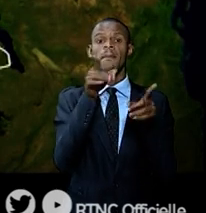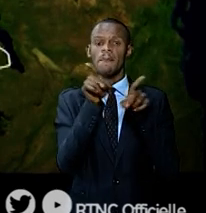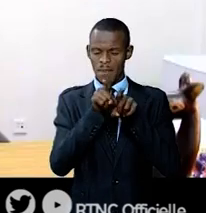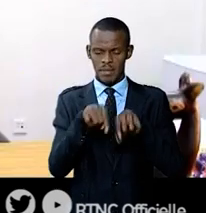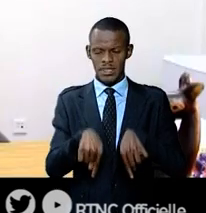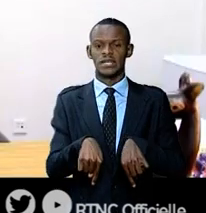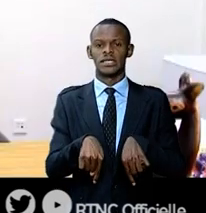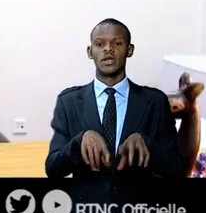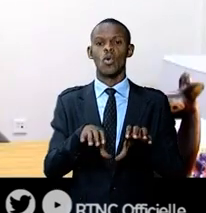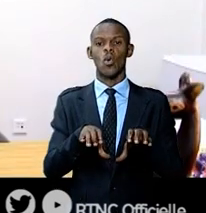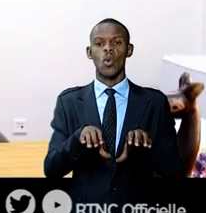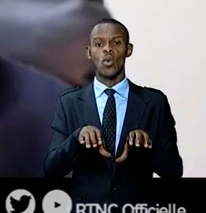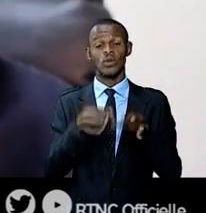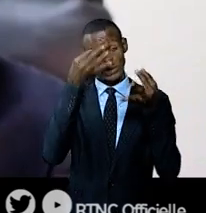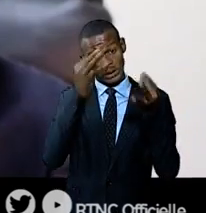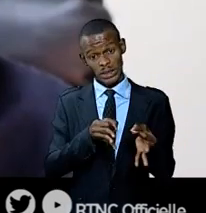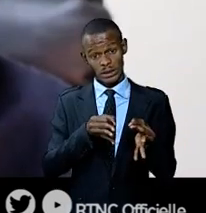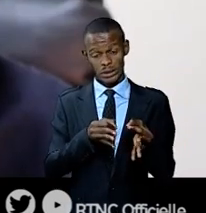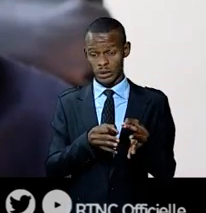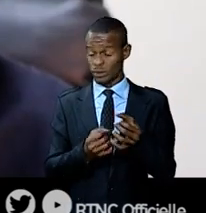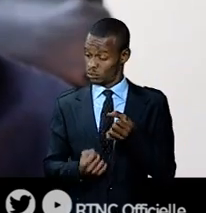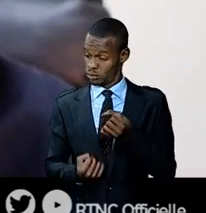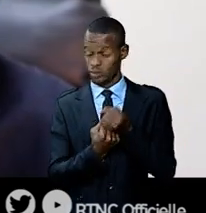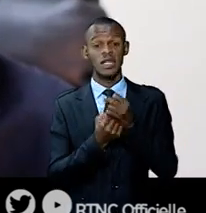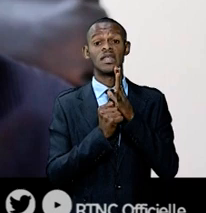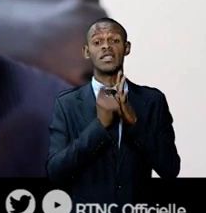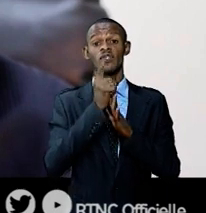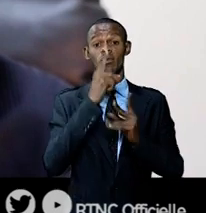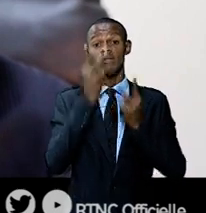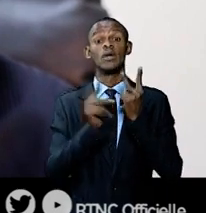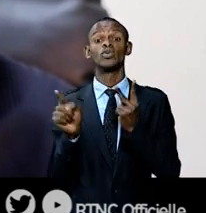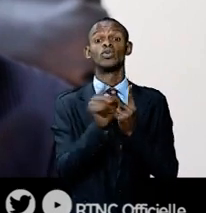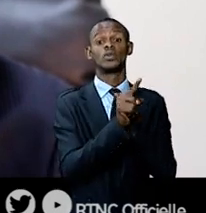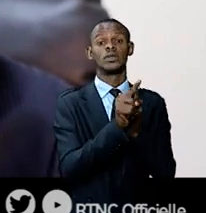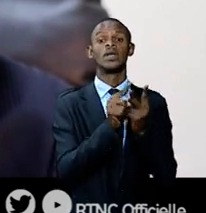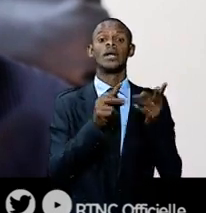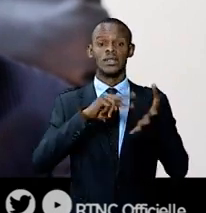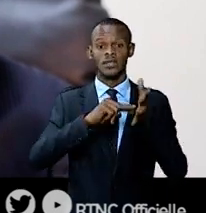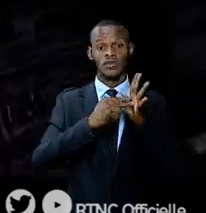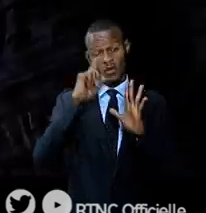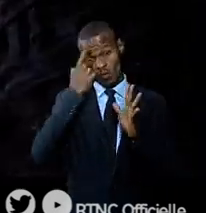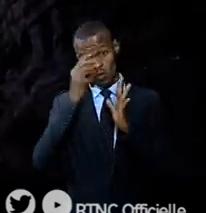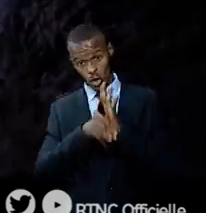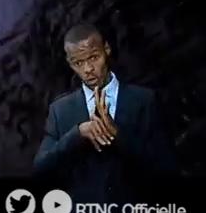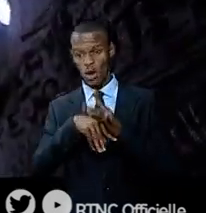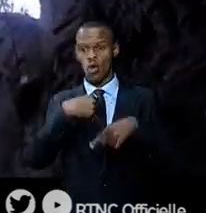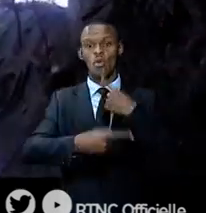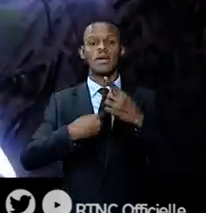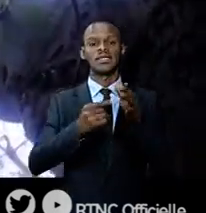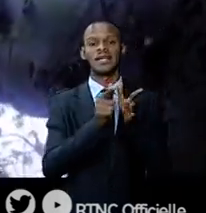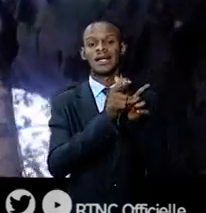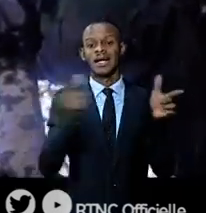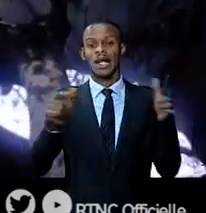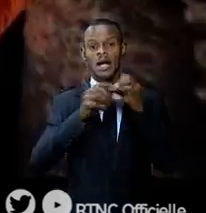de relancer son secteur touristique. C'est dans cette perspective que le gouvernement s'est lancé dans un vaste programme de